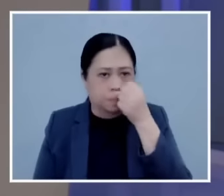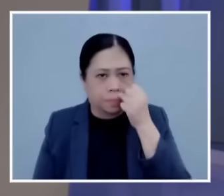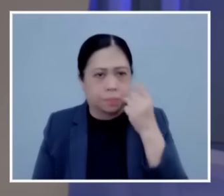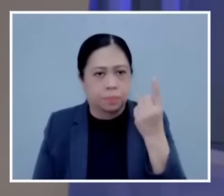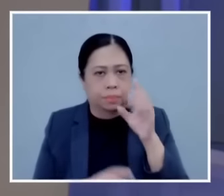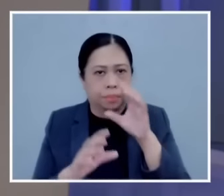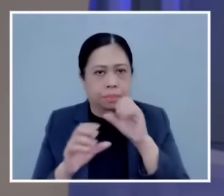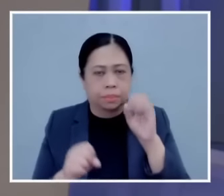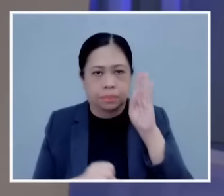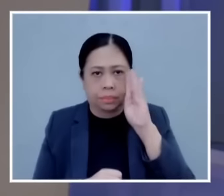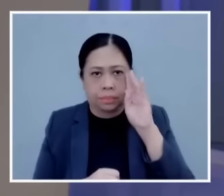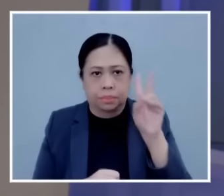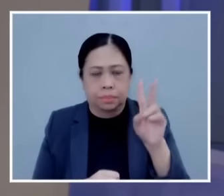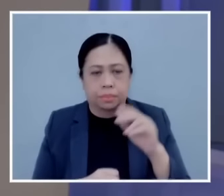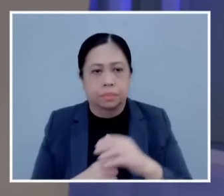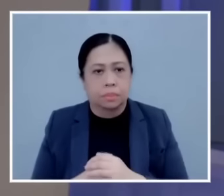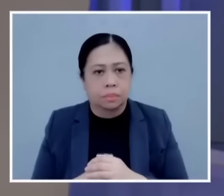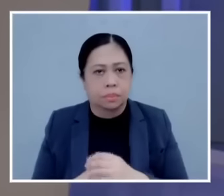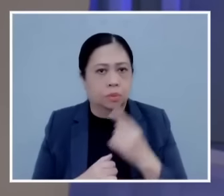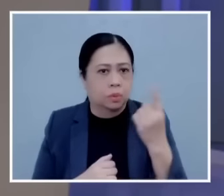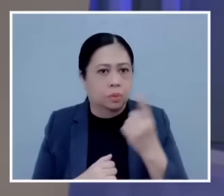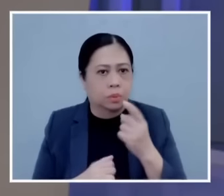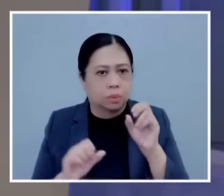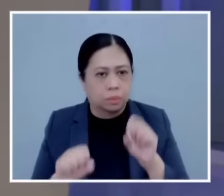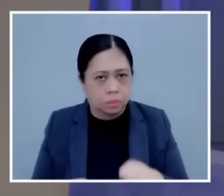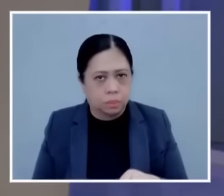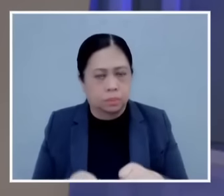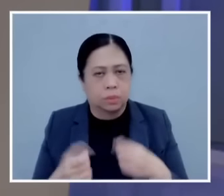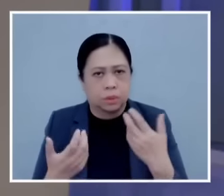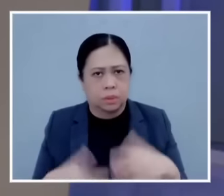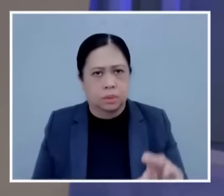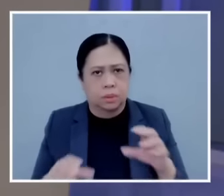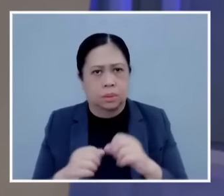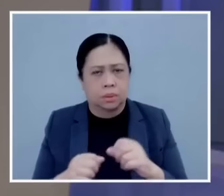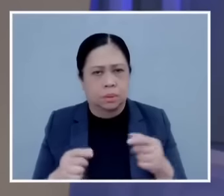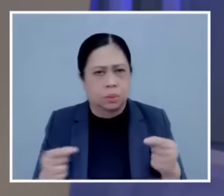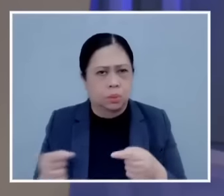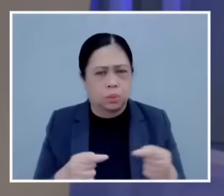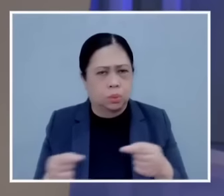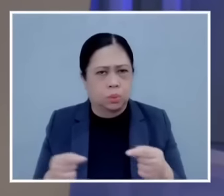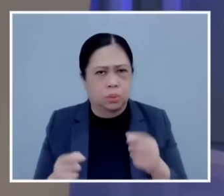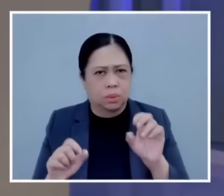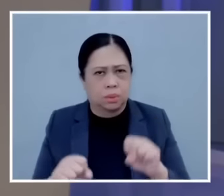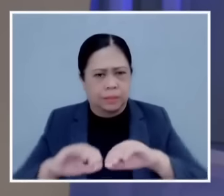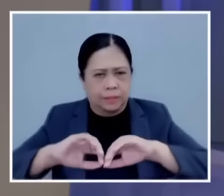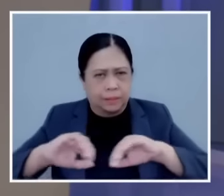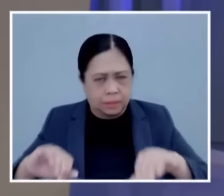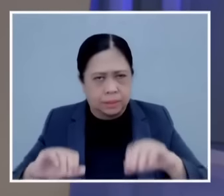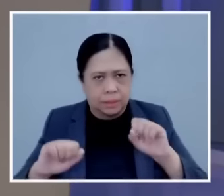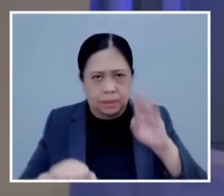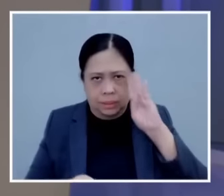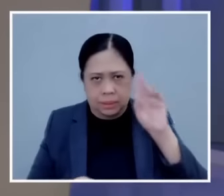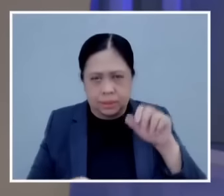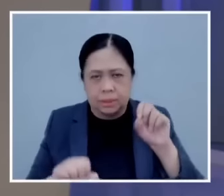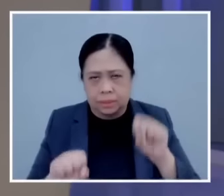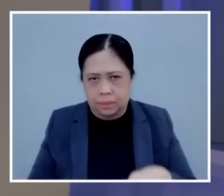Pangulong Ferdinand Marcos Jr. ang pwedeng tumapos sa patuloy na bangayan ng Senado at ng